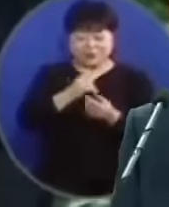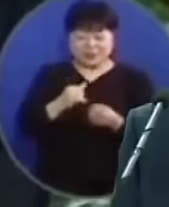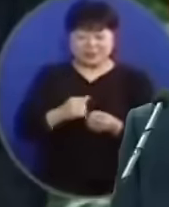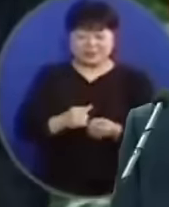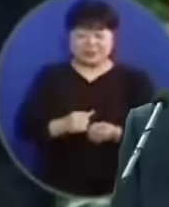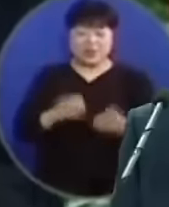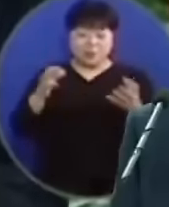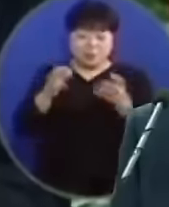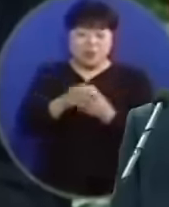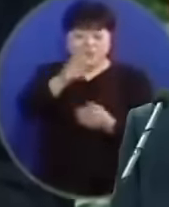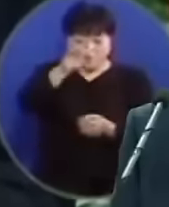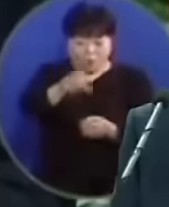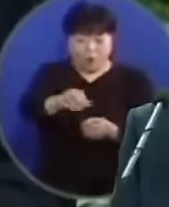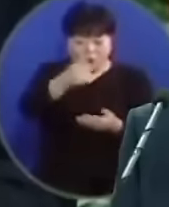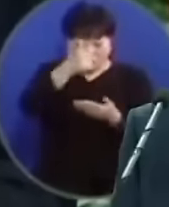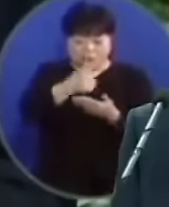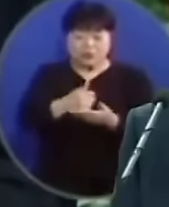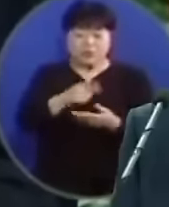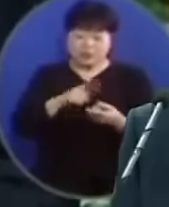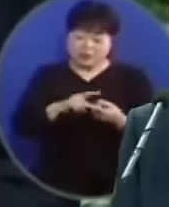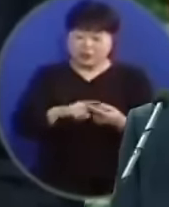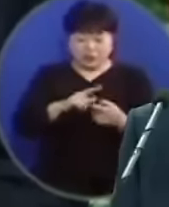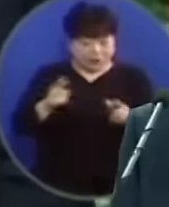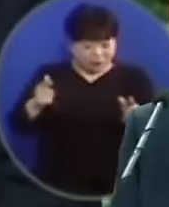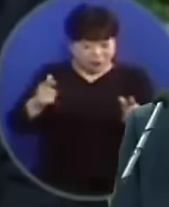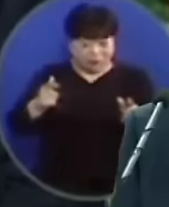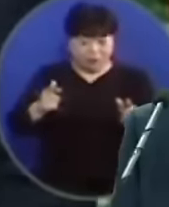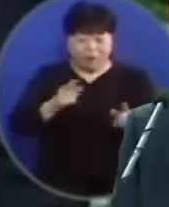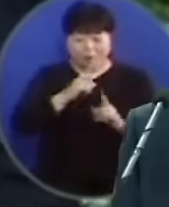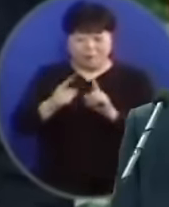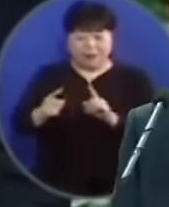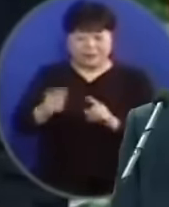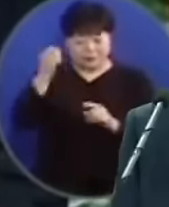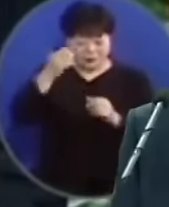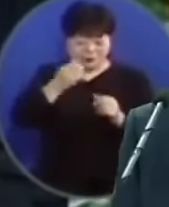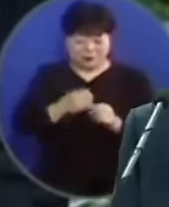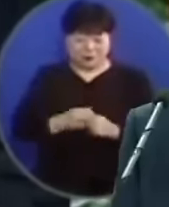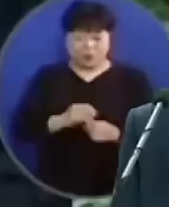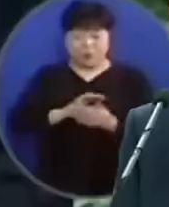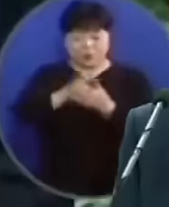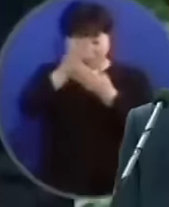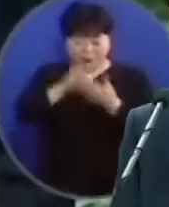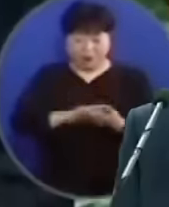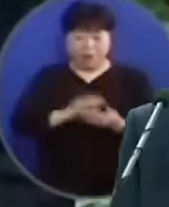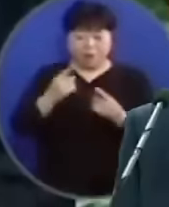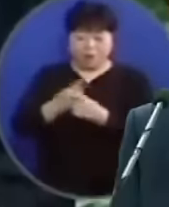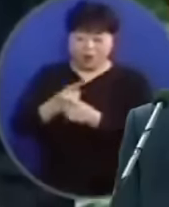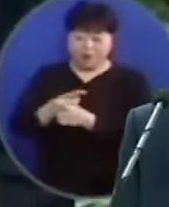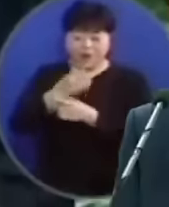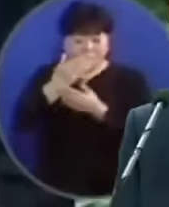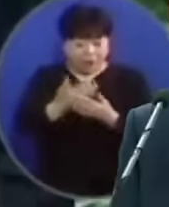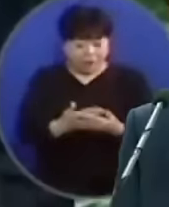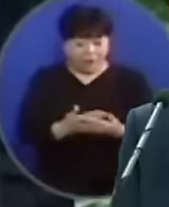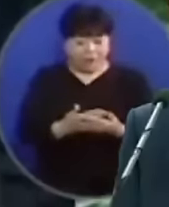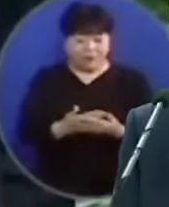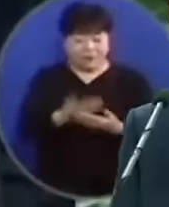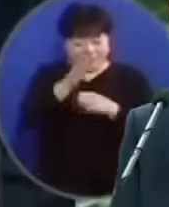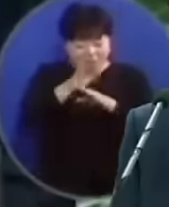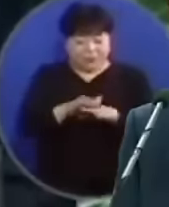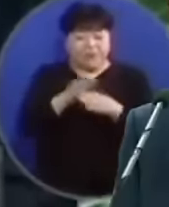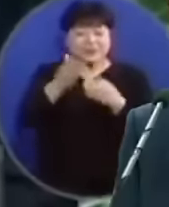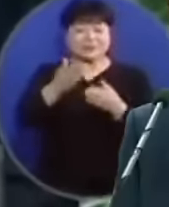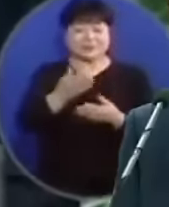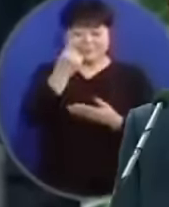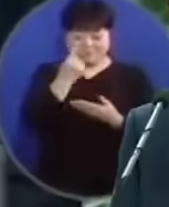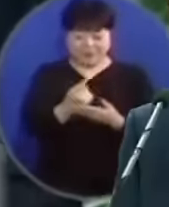곳이 교회인 것입니다. 죄인으로 남아있으면 큰일 나지요. 말씀과 성령으로 변화되고 또 변화됩니다. 오늘 또 여러분 예배를 드리고 이